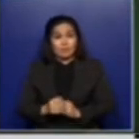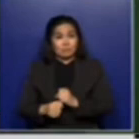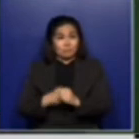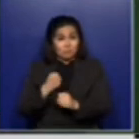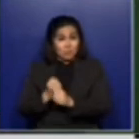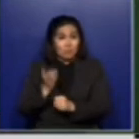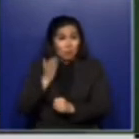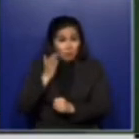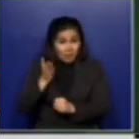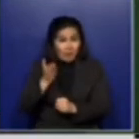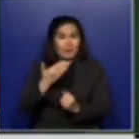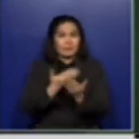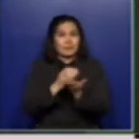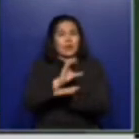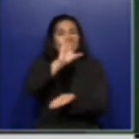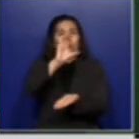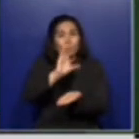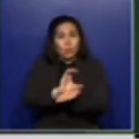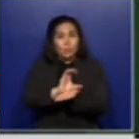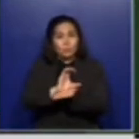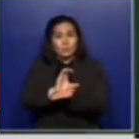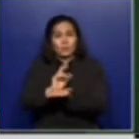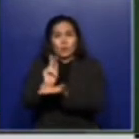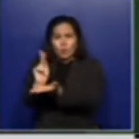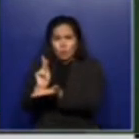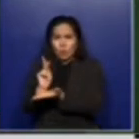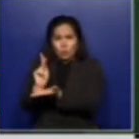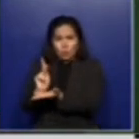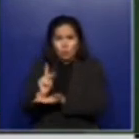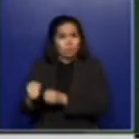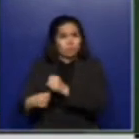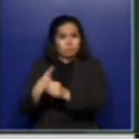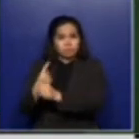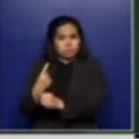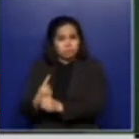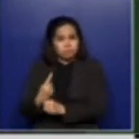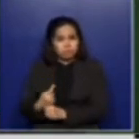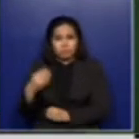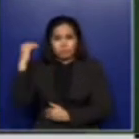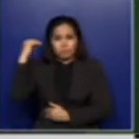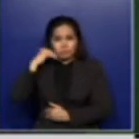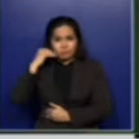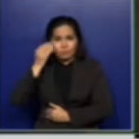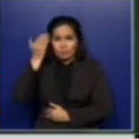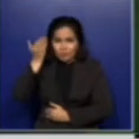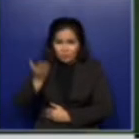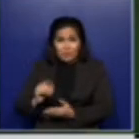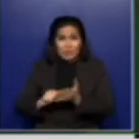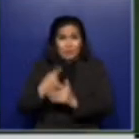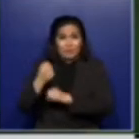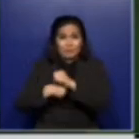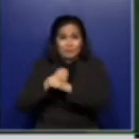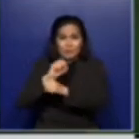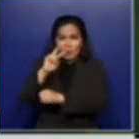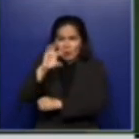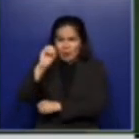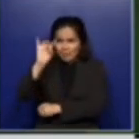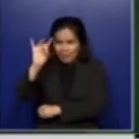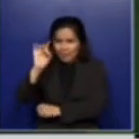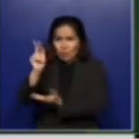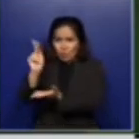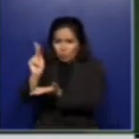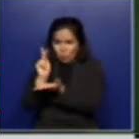ใช้เป็นงบที่เรียกว่างบขาดดุลมาตลอดในทุกๆปีตั้งแต่ปี2558เป็นต้นมานะ